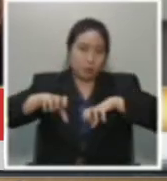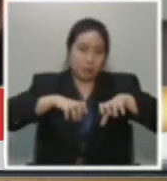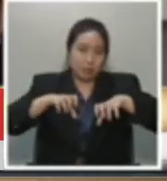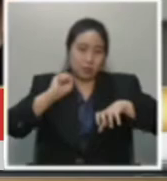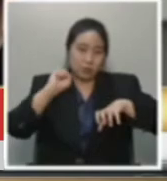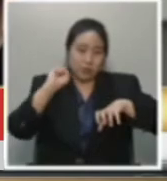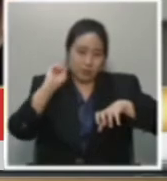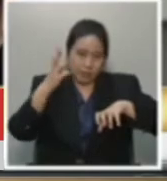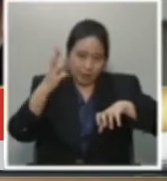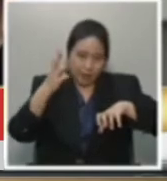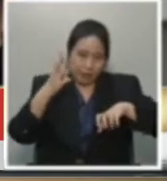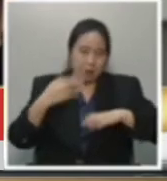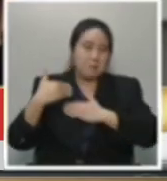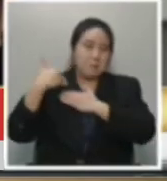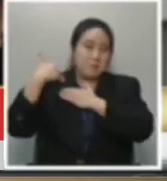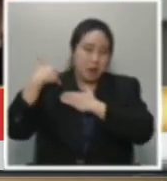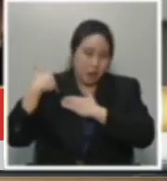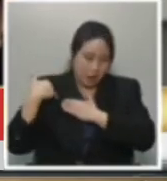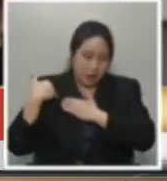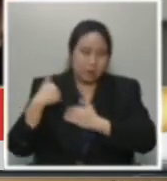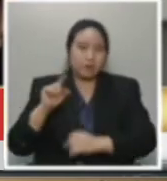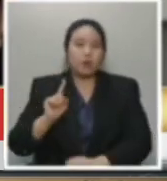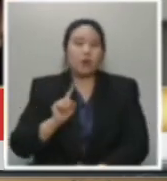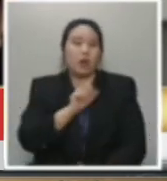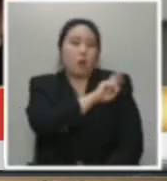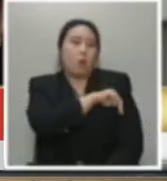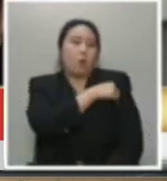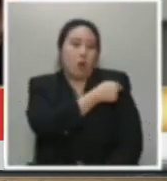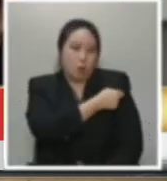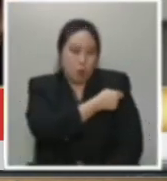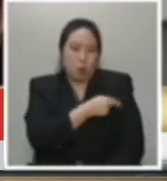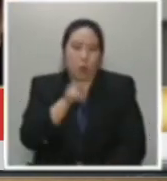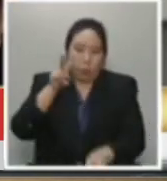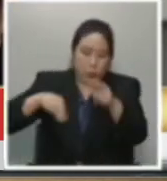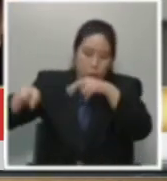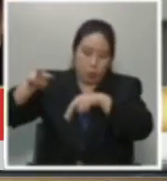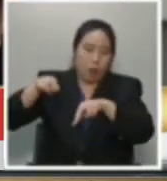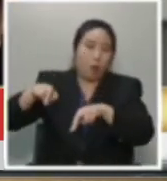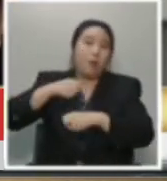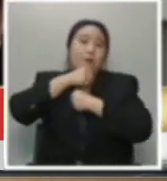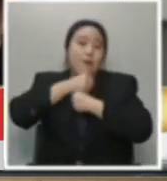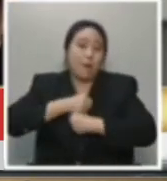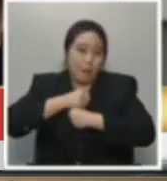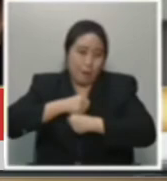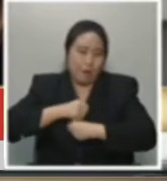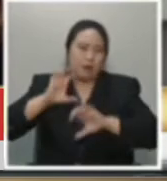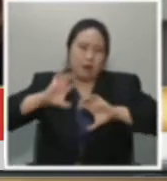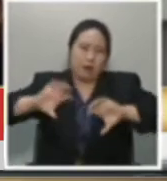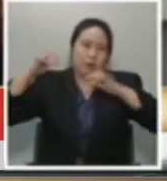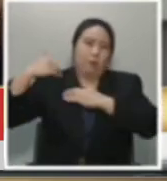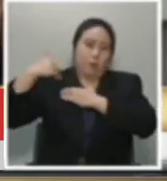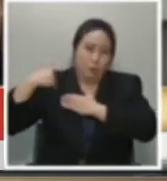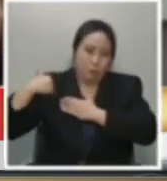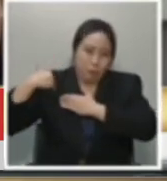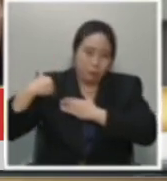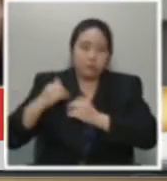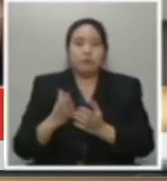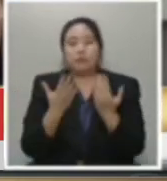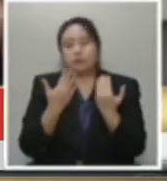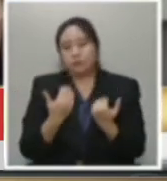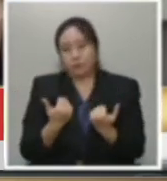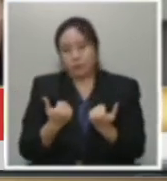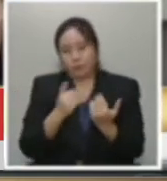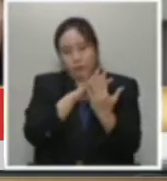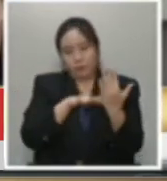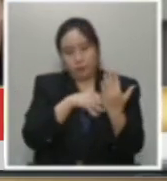และรับภาระด้านสาธารณสุขของผู้สูงอายุมากขึ้นแผนการปฏิรูปประเทศนั้น